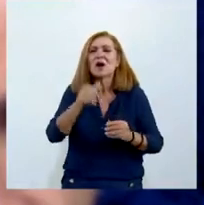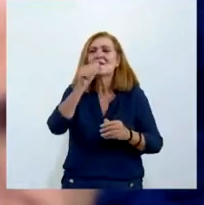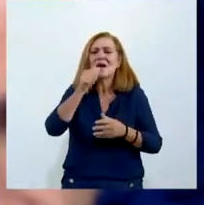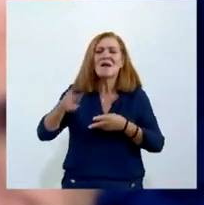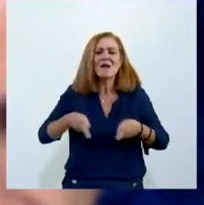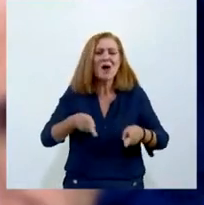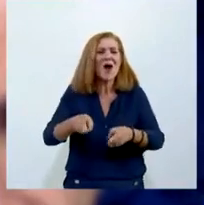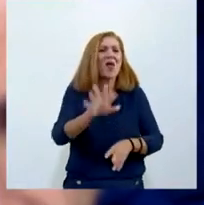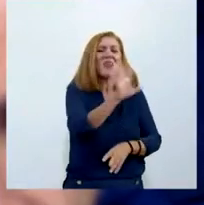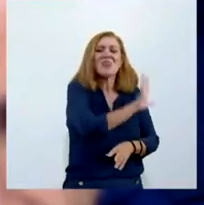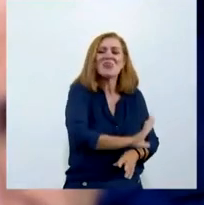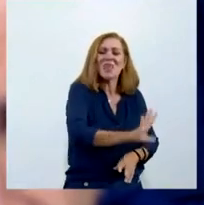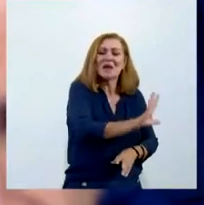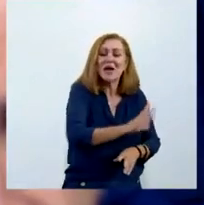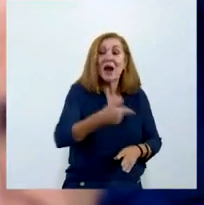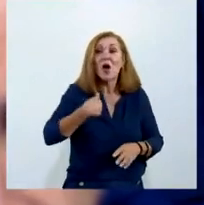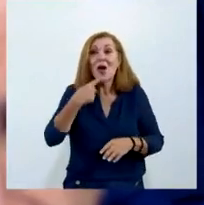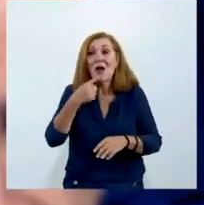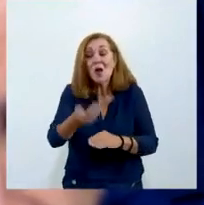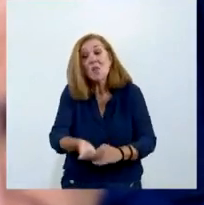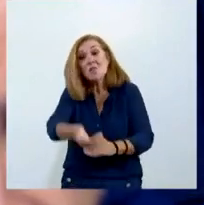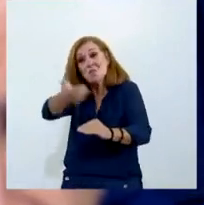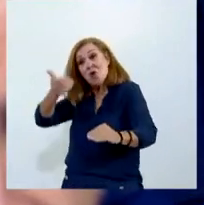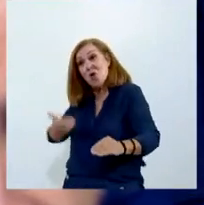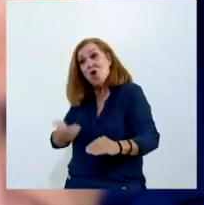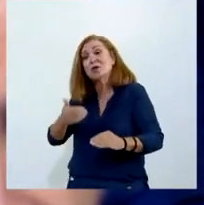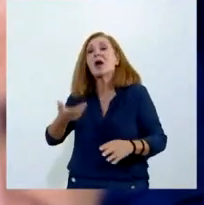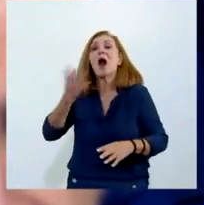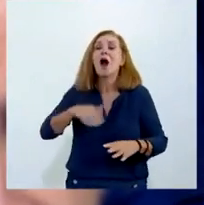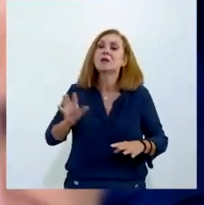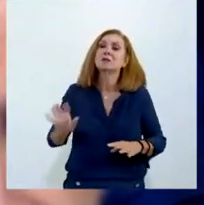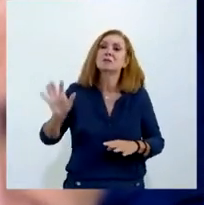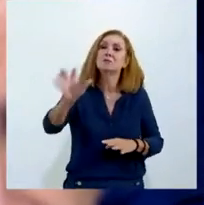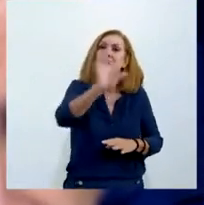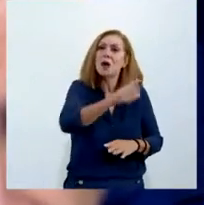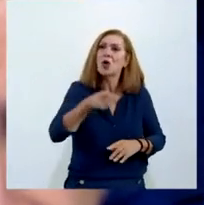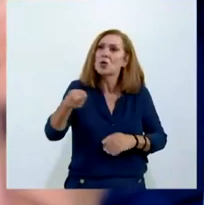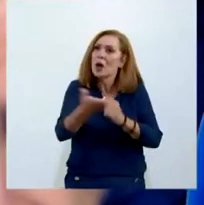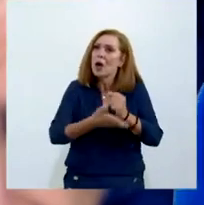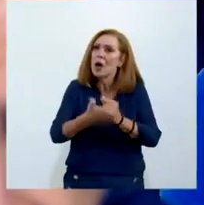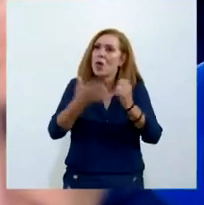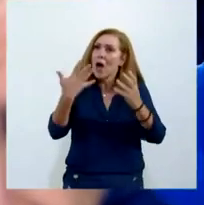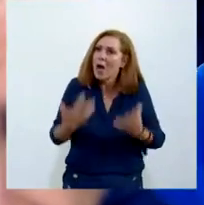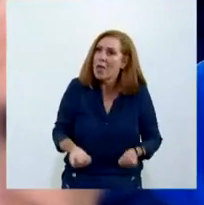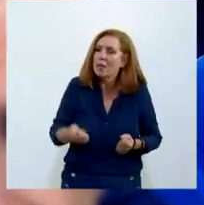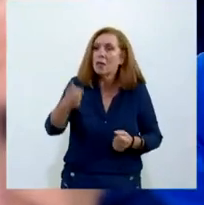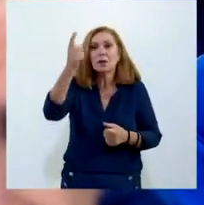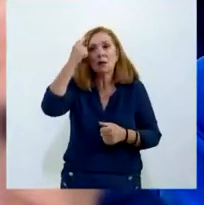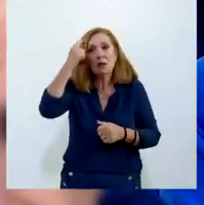Θεσσαλίας, προκαταβολικά λέμε, κάτι για άλλες περιοχές που είναι παραγωγικές? Ευχαριστώ.